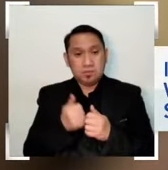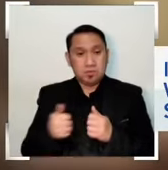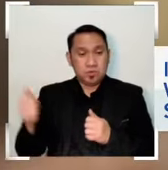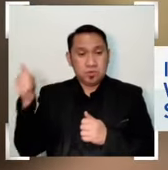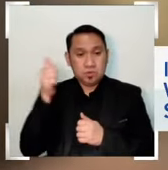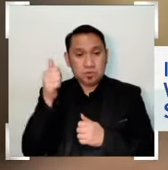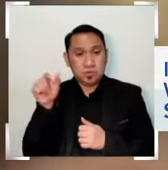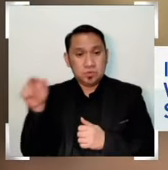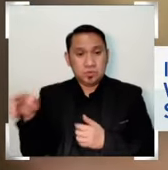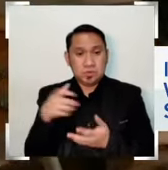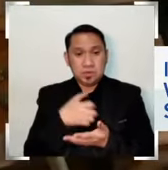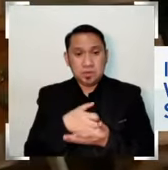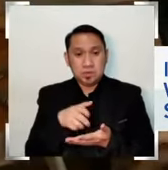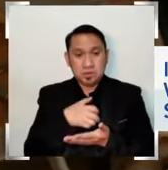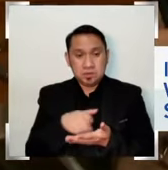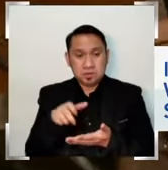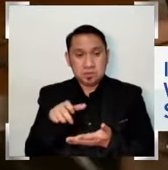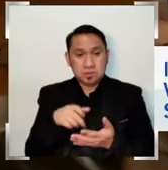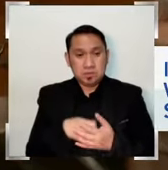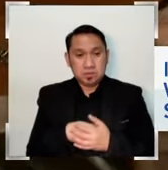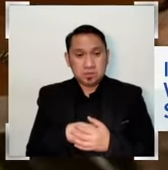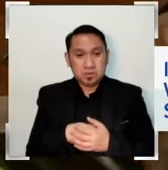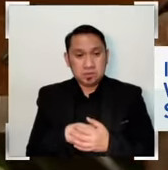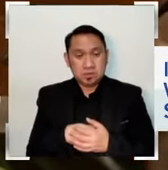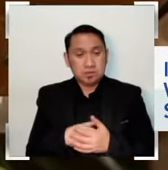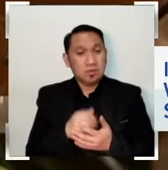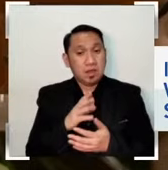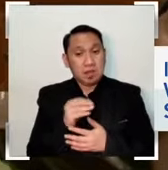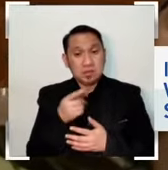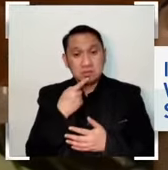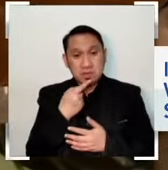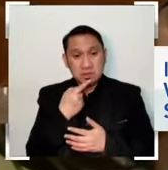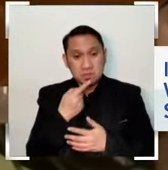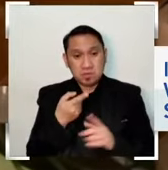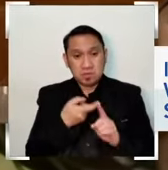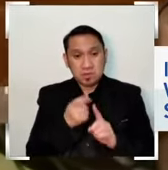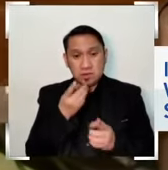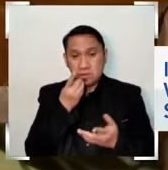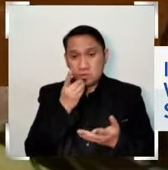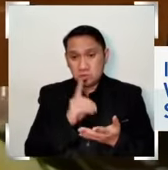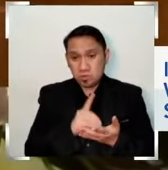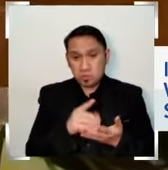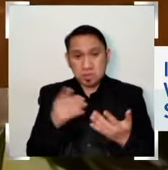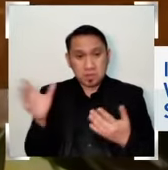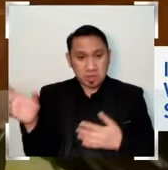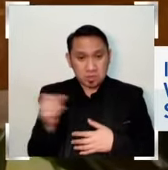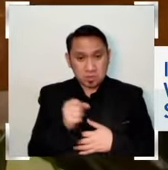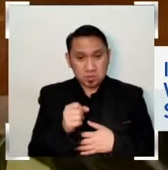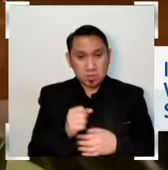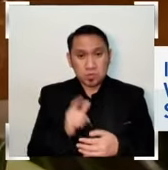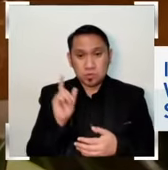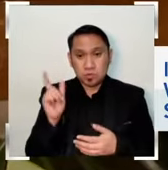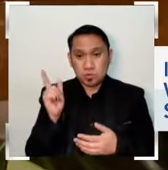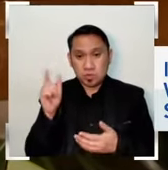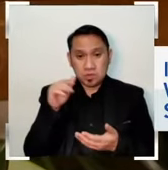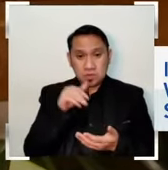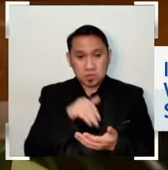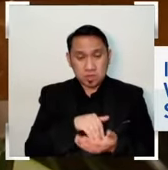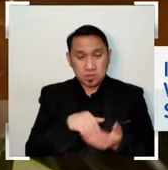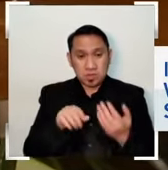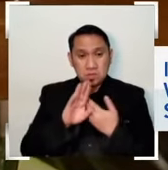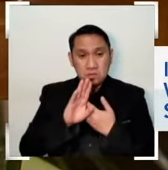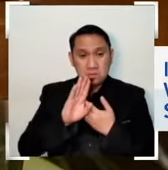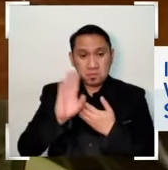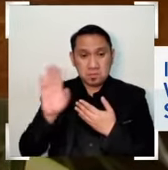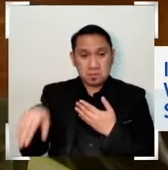sa repatriation ni Taya. At lumalabas sa kanilang record na nakakuha si Taya ng 20,000 balik Pilipinas cash